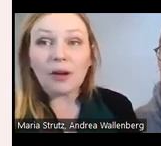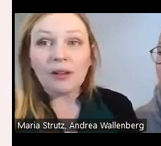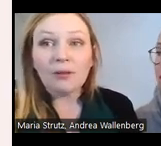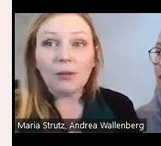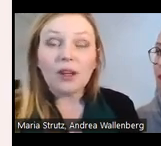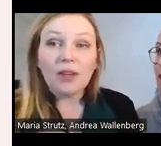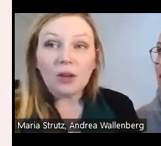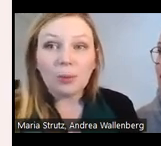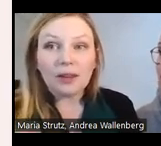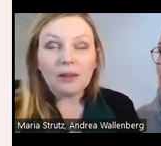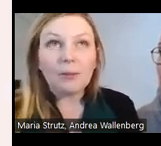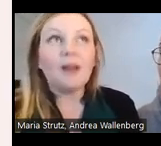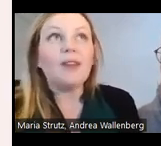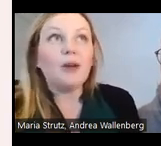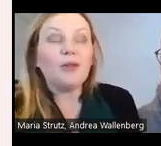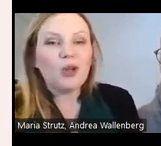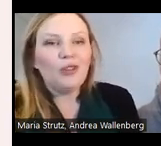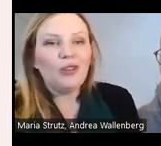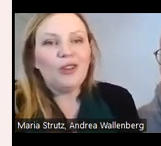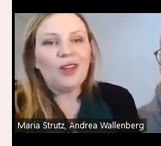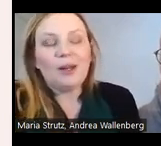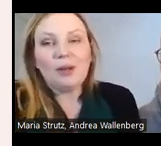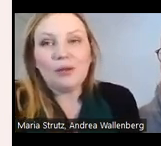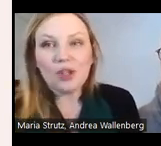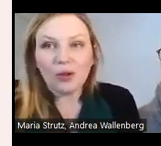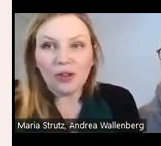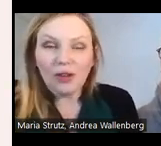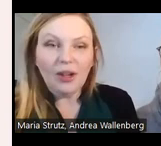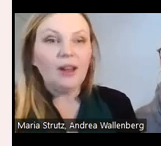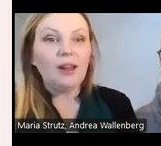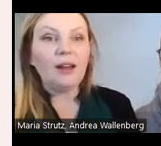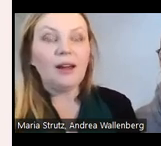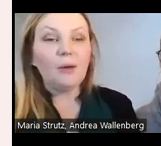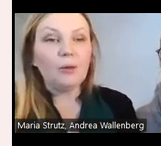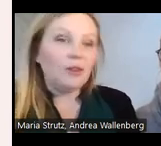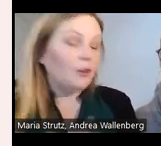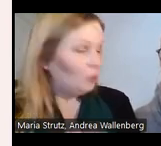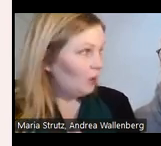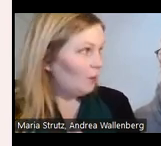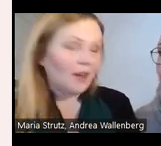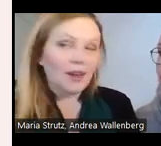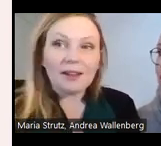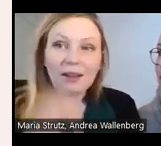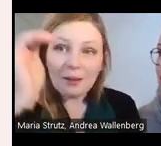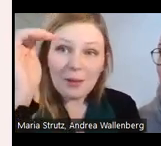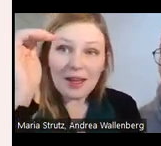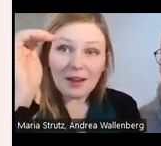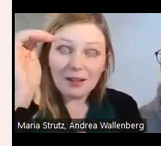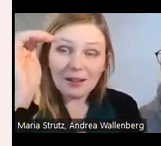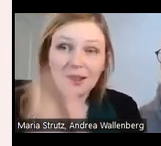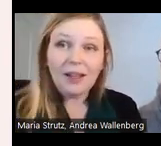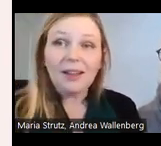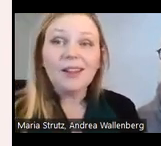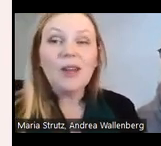ju när barnen får ett kvitto på att man antingen har förstått eller blir förstådd. Och du nämnde tecknet